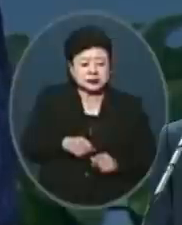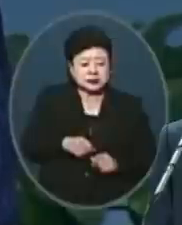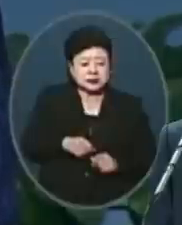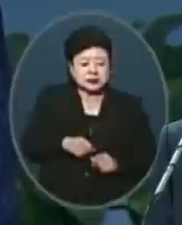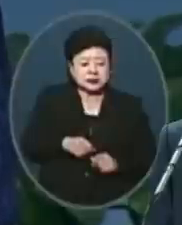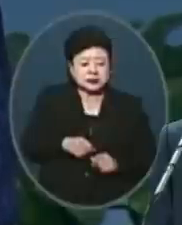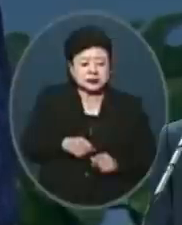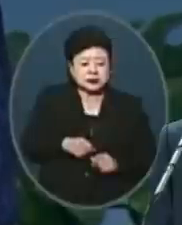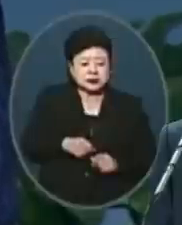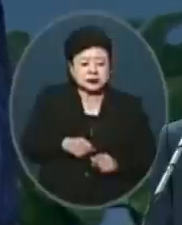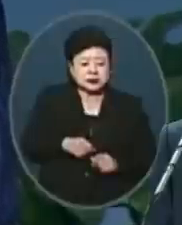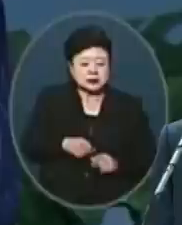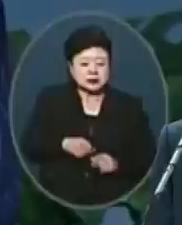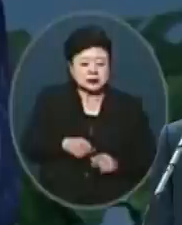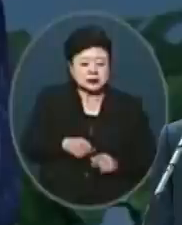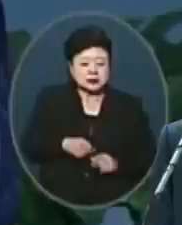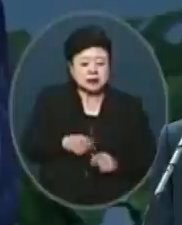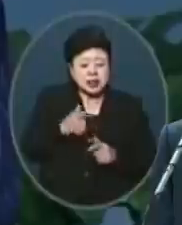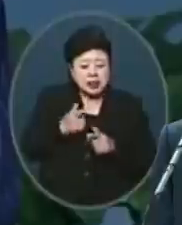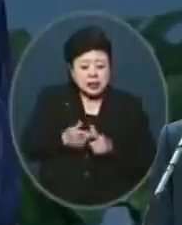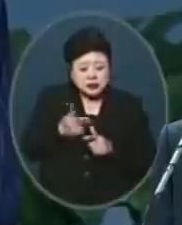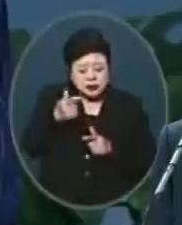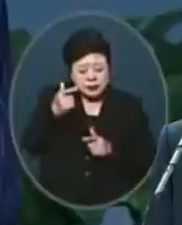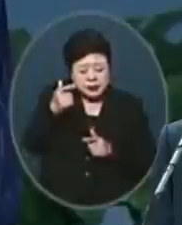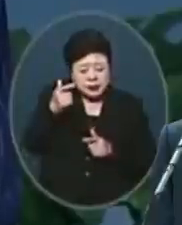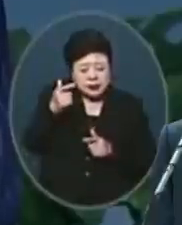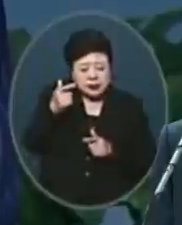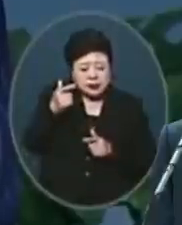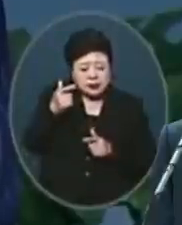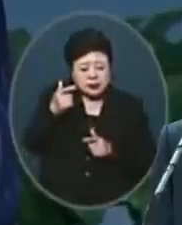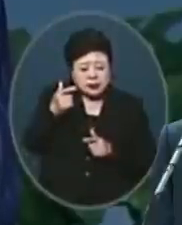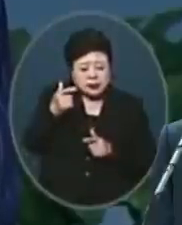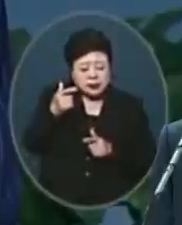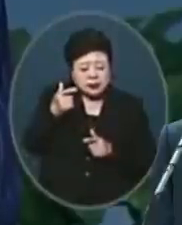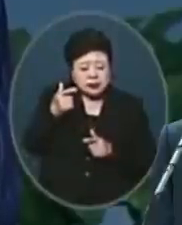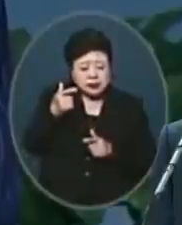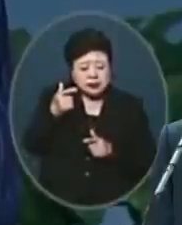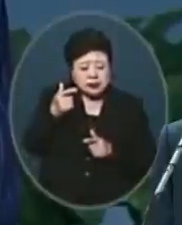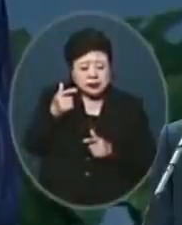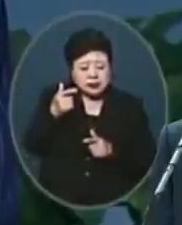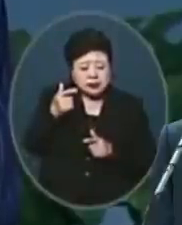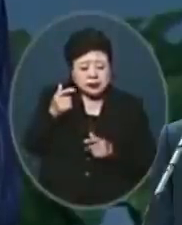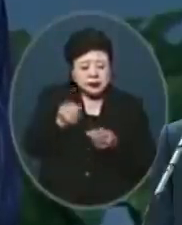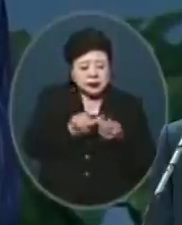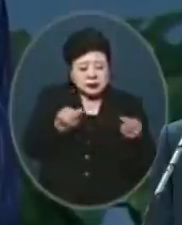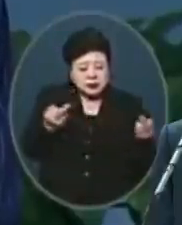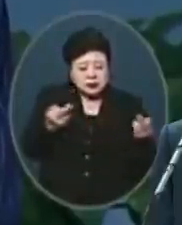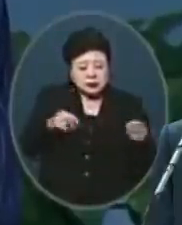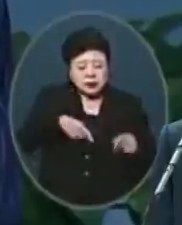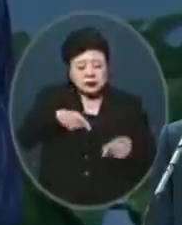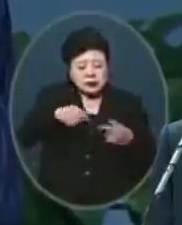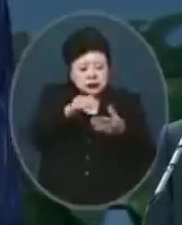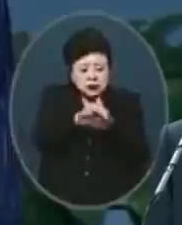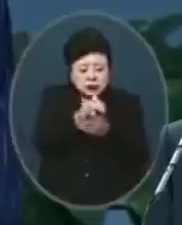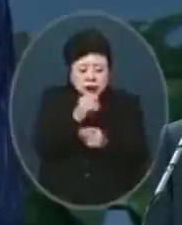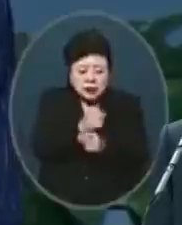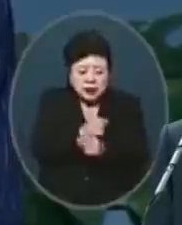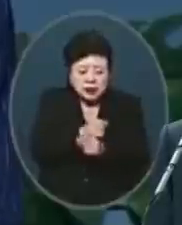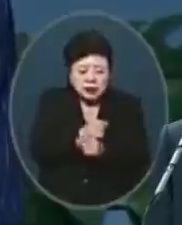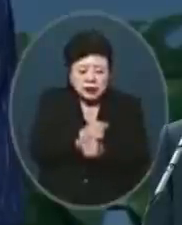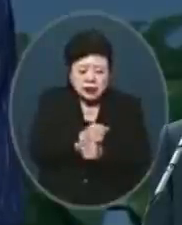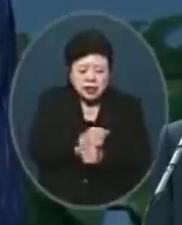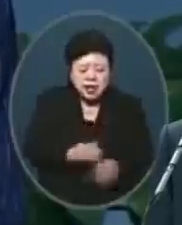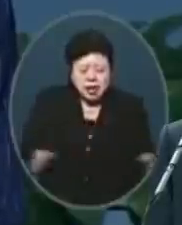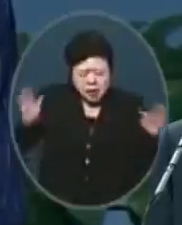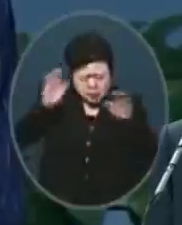강을 건너가라고 하고 예수님은 홀로 산속에 들어가서 기도하다가